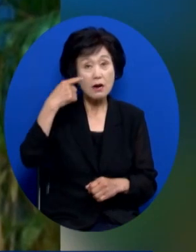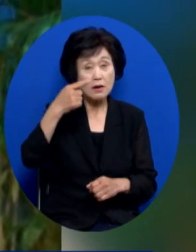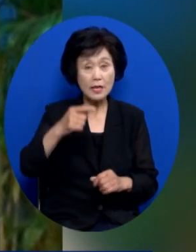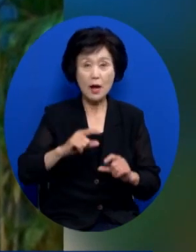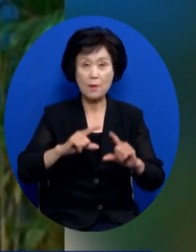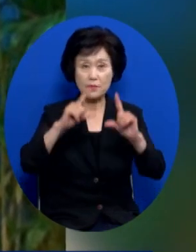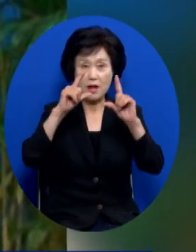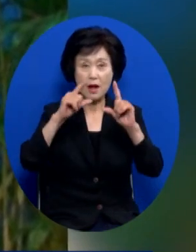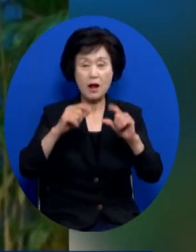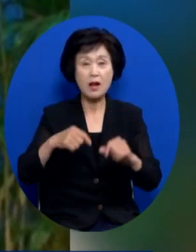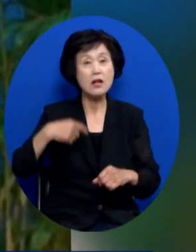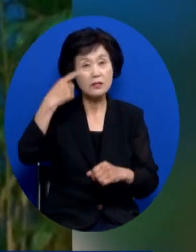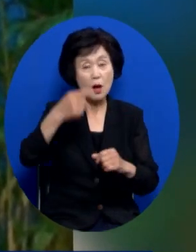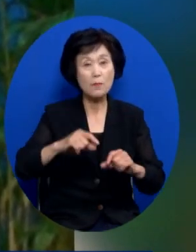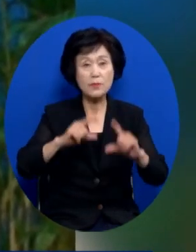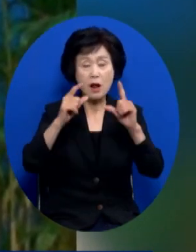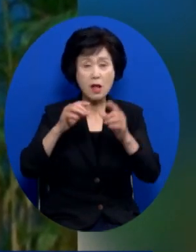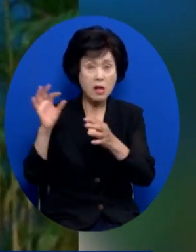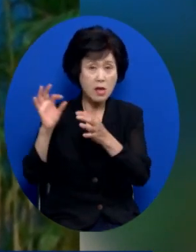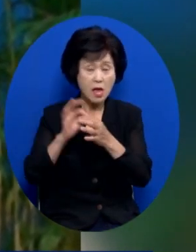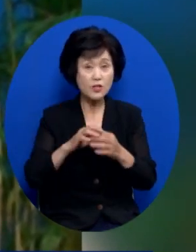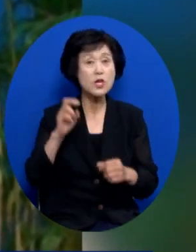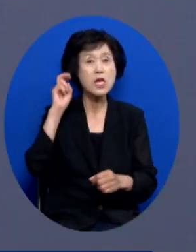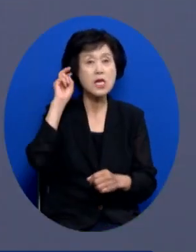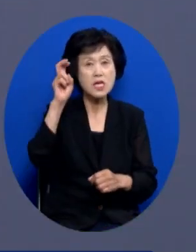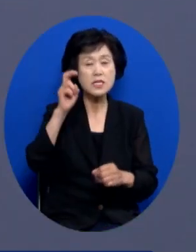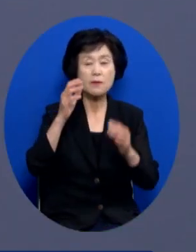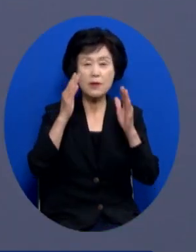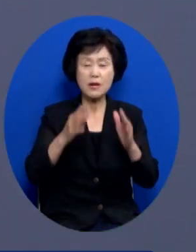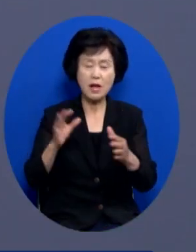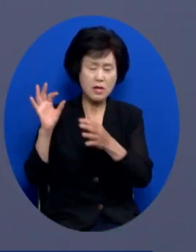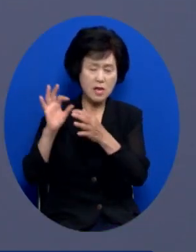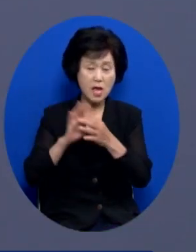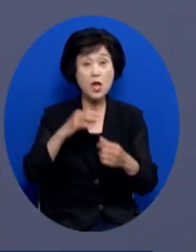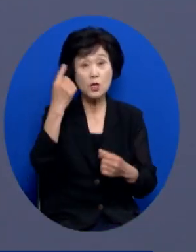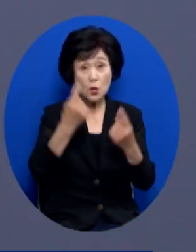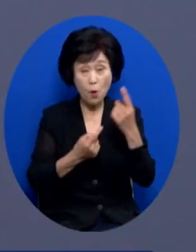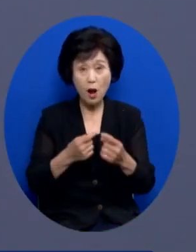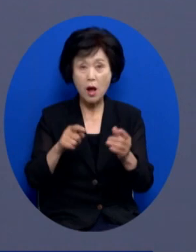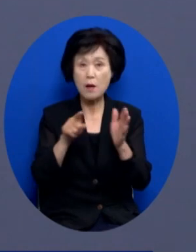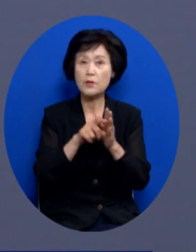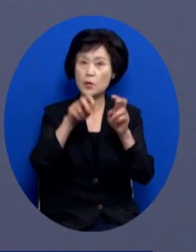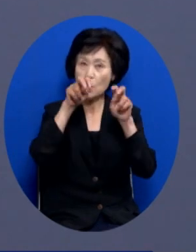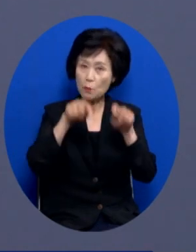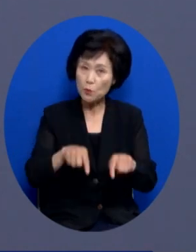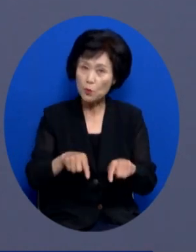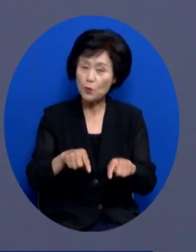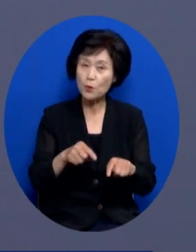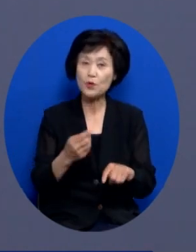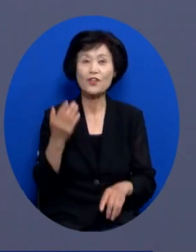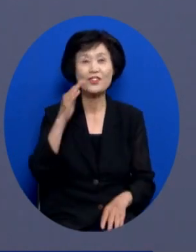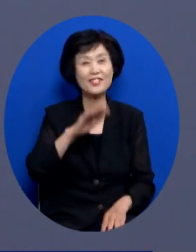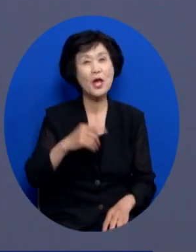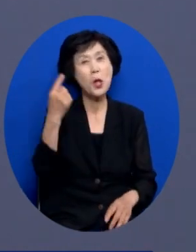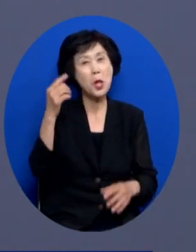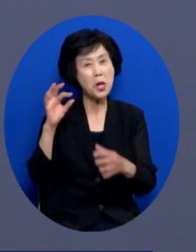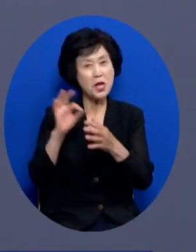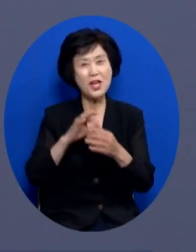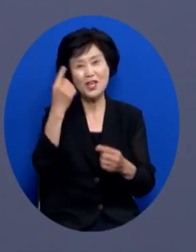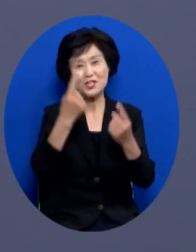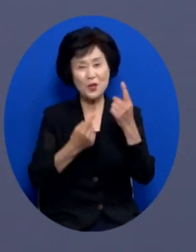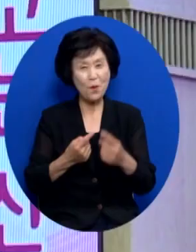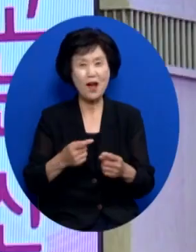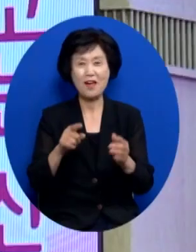다음 날 20일 개근을 했습니다. 예수 안 믿는 시장님인데 얼마나 큰 역사야. 이런 일이 뭐 너무나